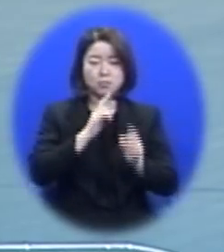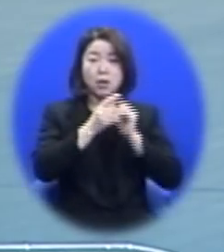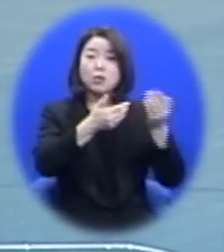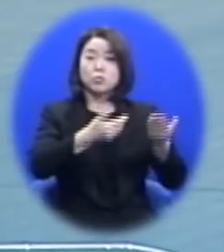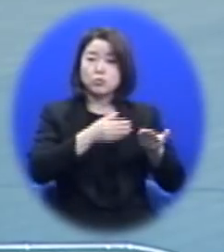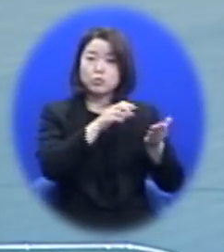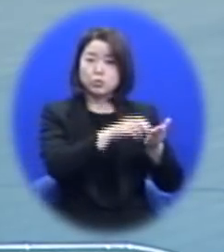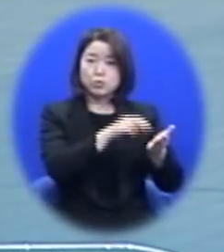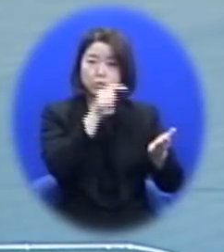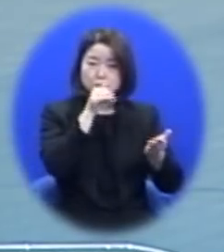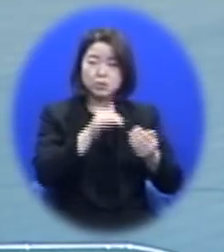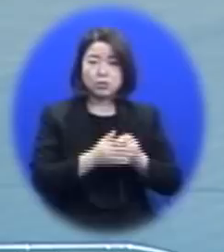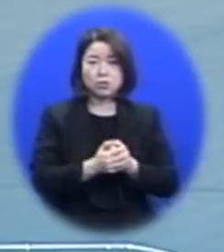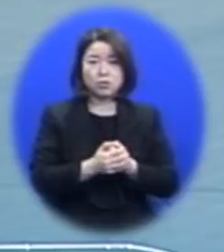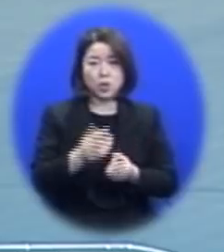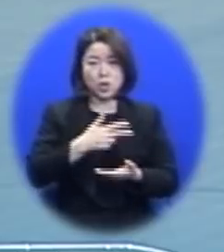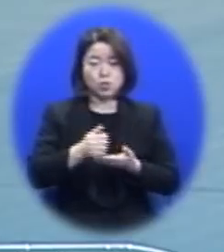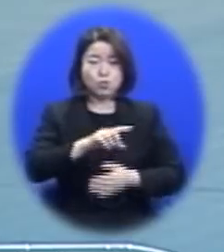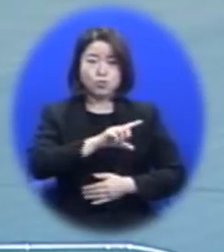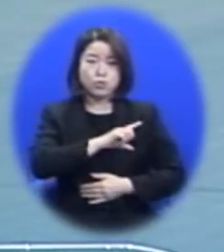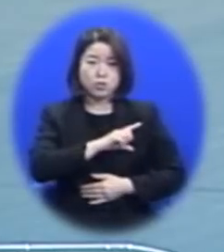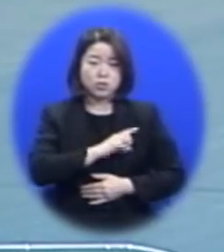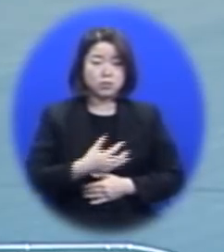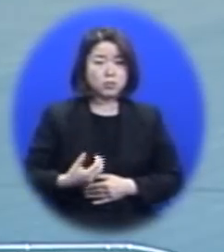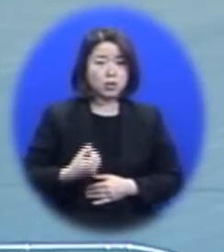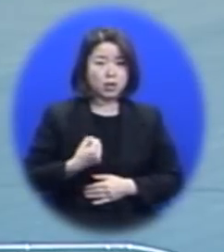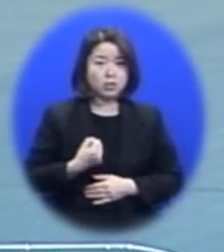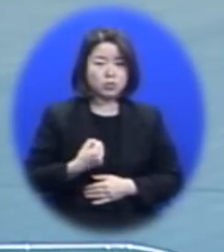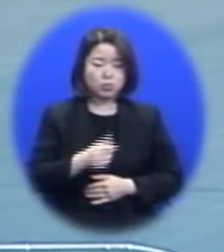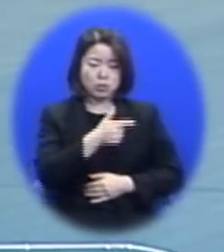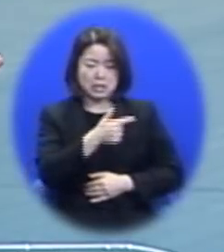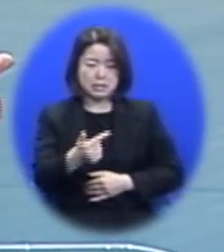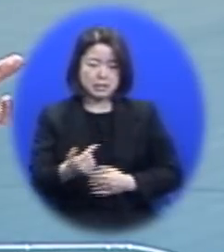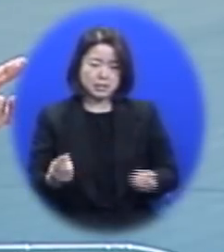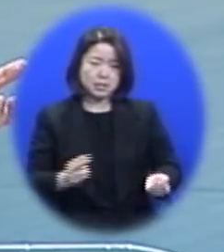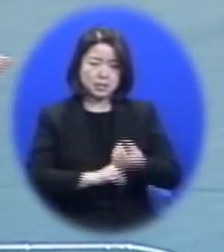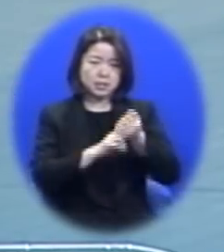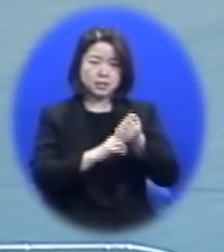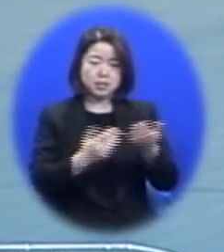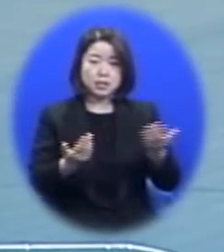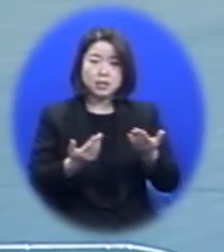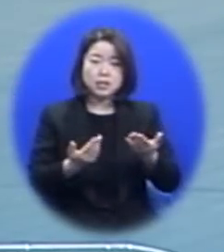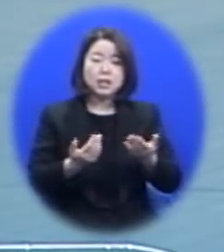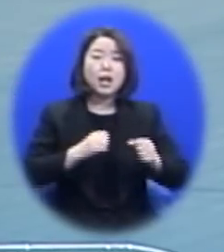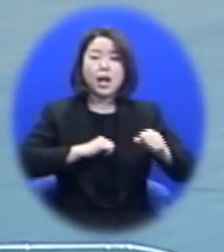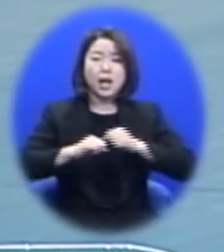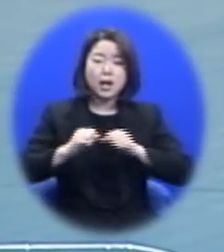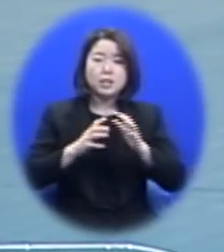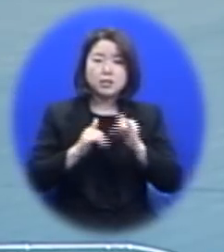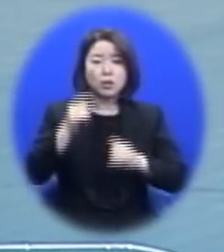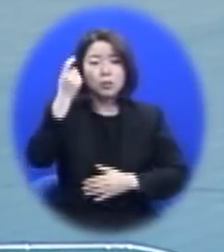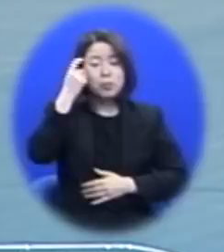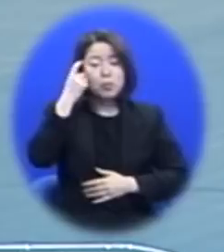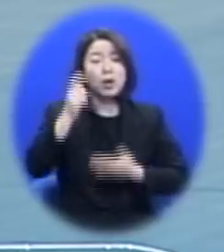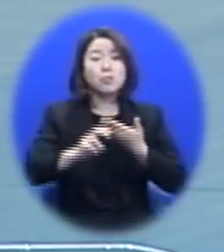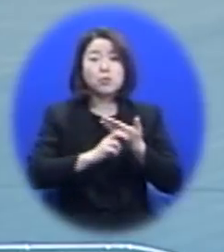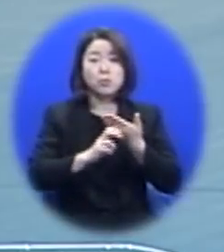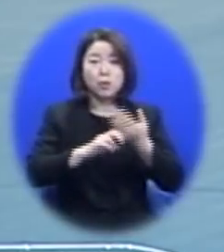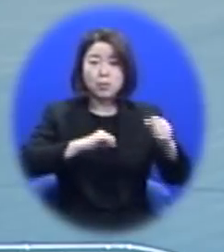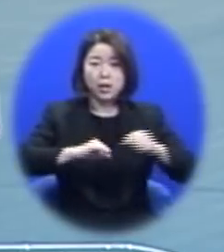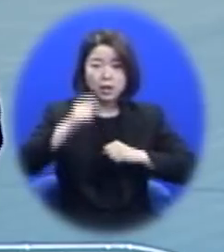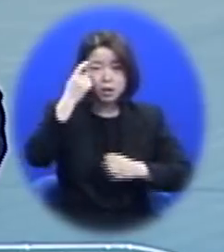말씀하셨어요. 아니, 주의 이름으로 그런 큰 기사와 이적을 행하는 자들이 왜 불법을 행합니까?